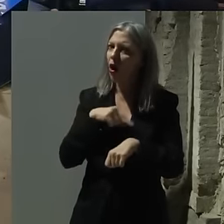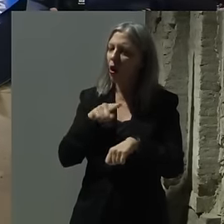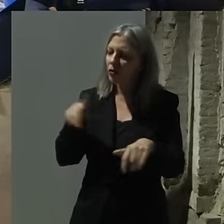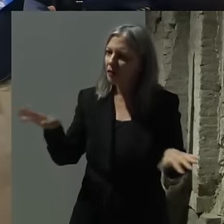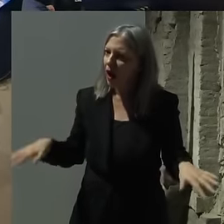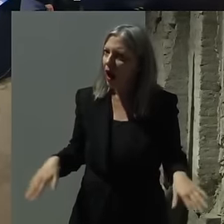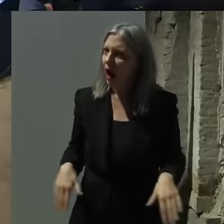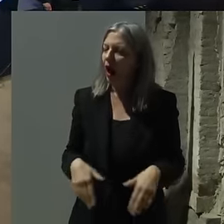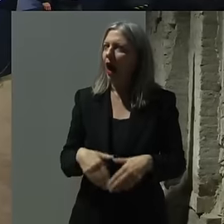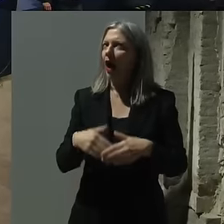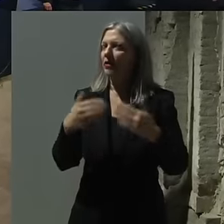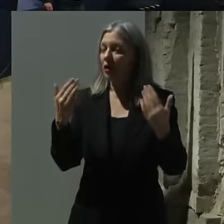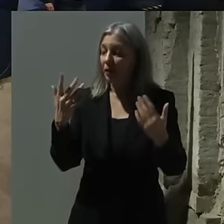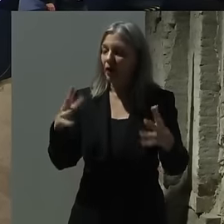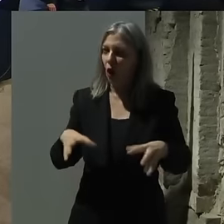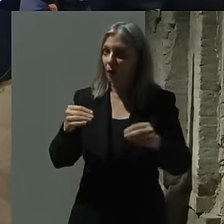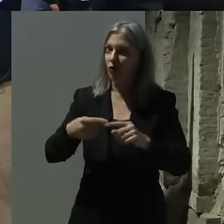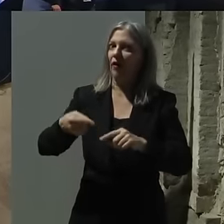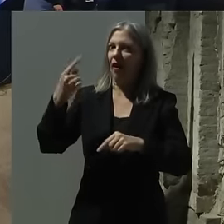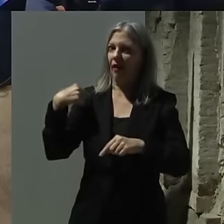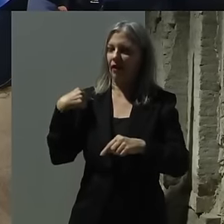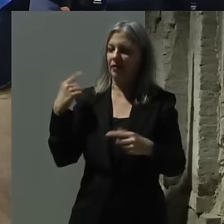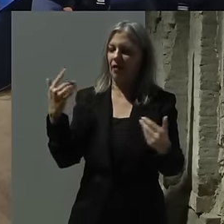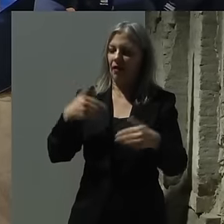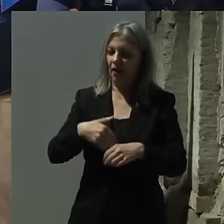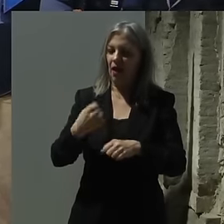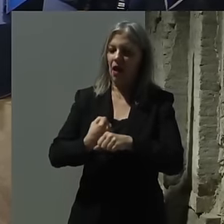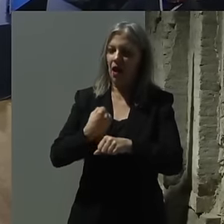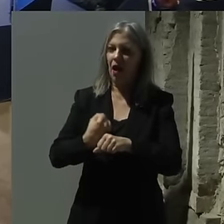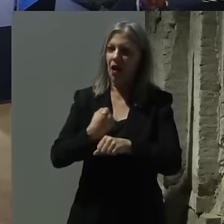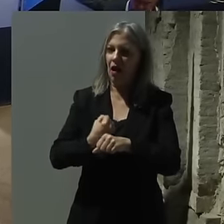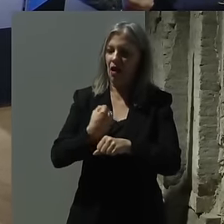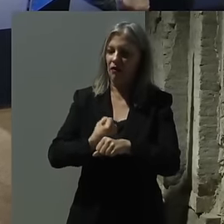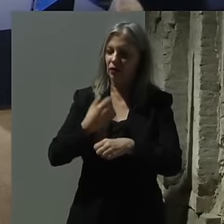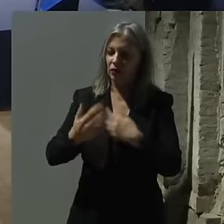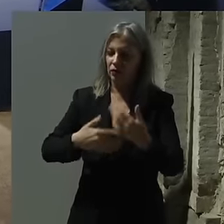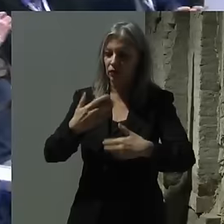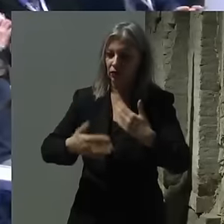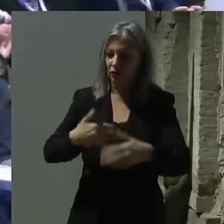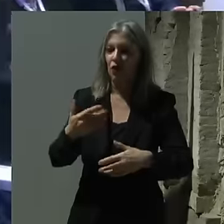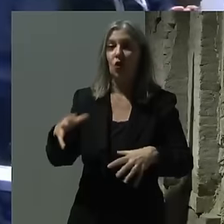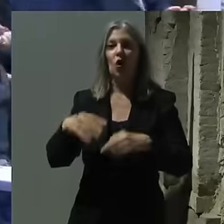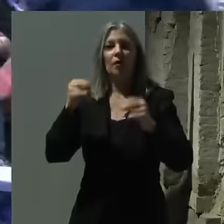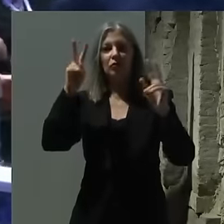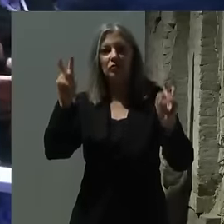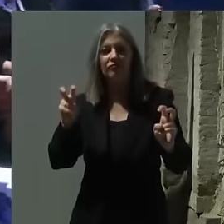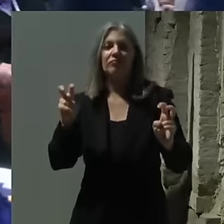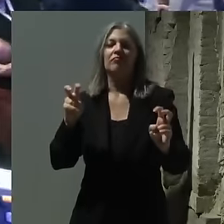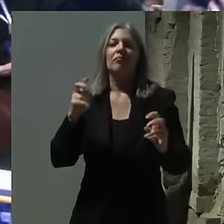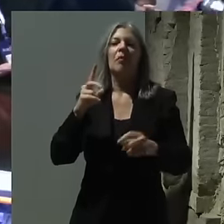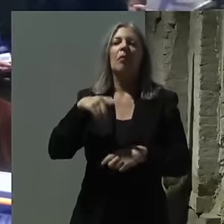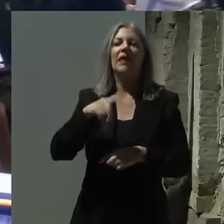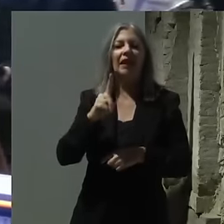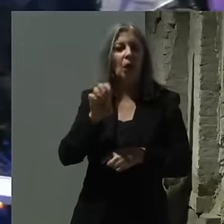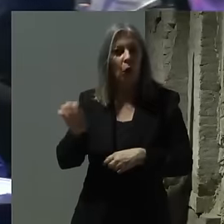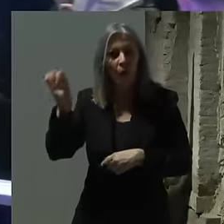perché è da ieri che abbiamo cominciato, è da ieri che abbiamo iniziato con tutto il tema del PDE, poi l'inizio